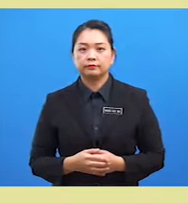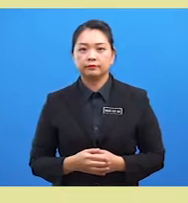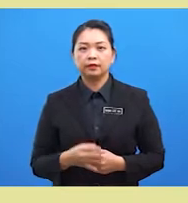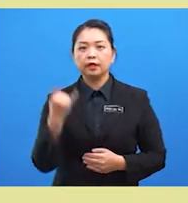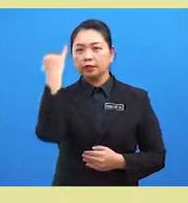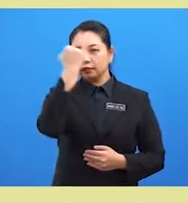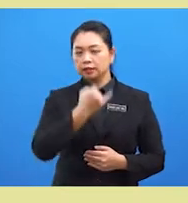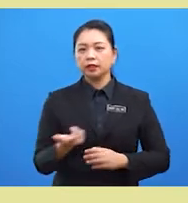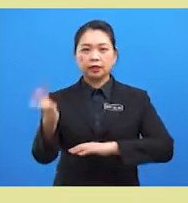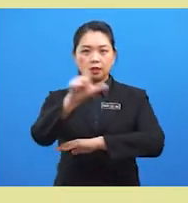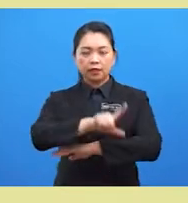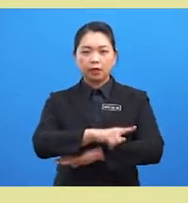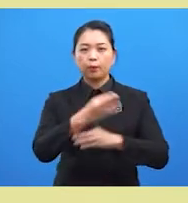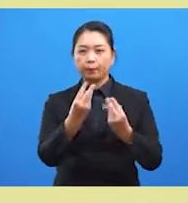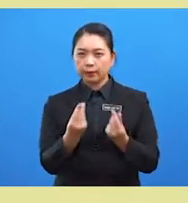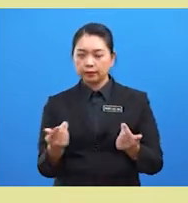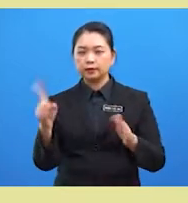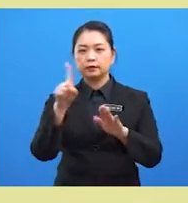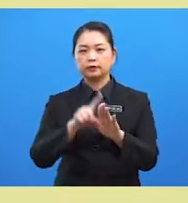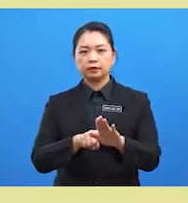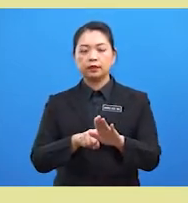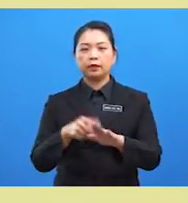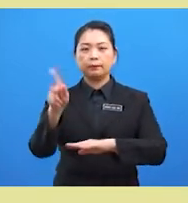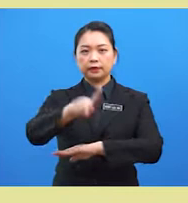Indahnya Laut Pasir di Pantai,